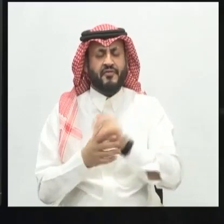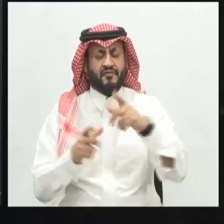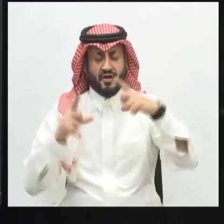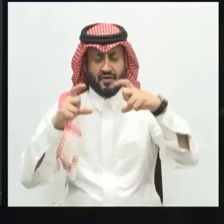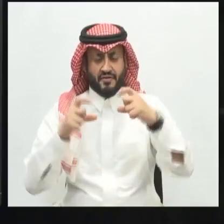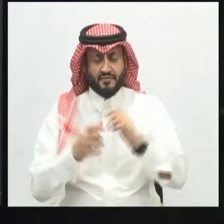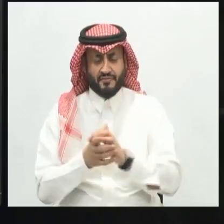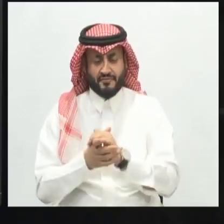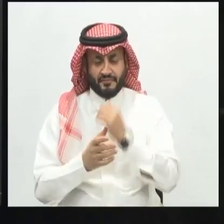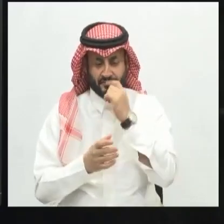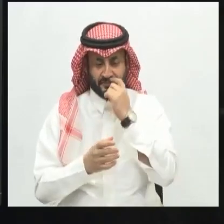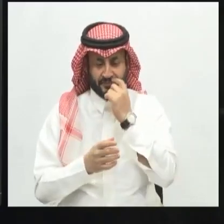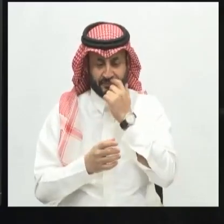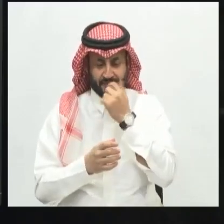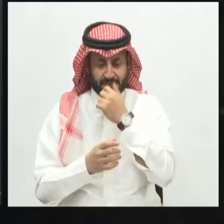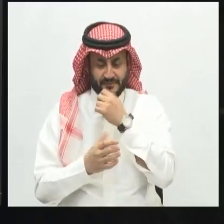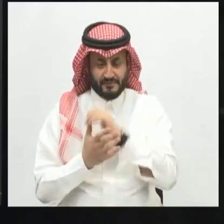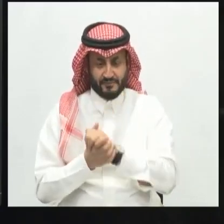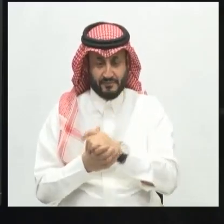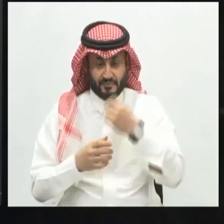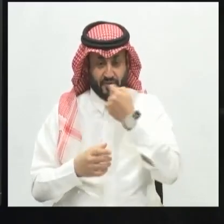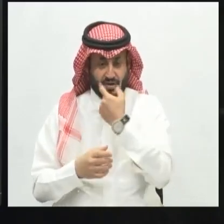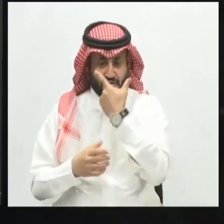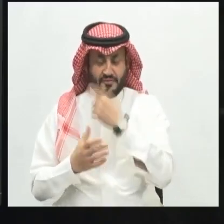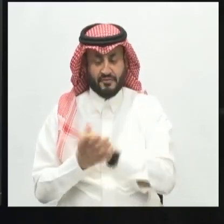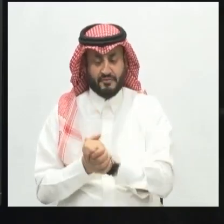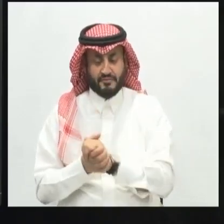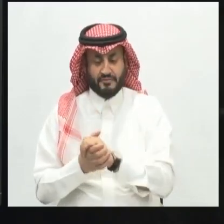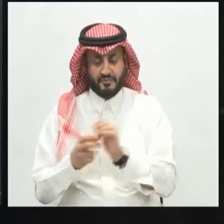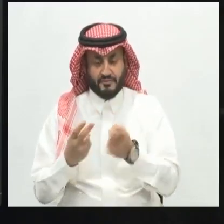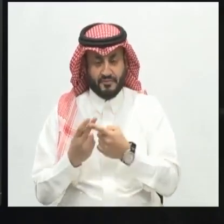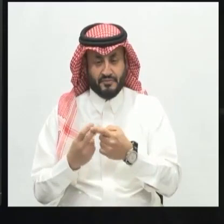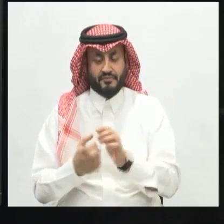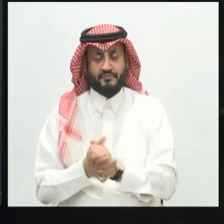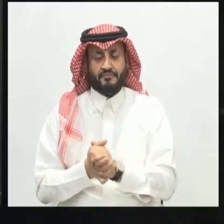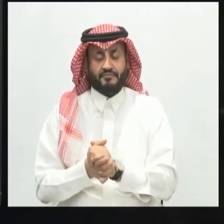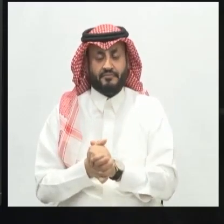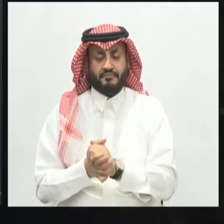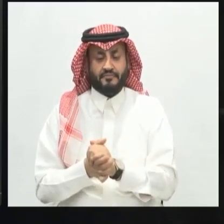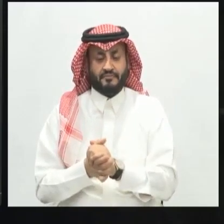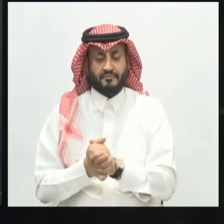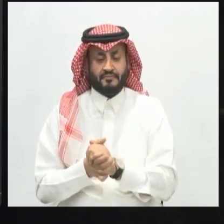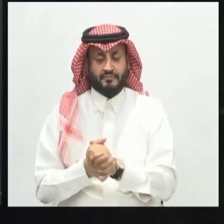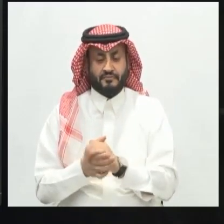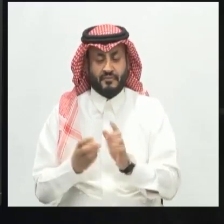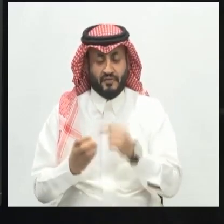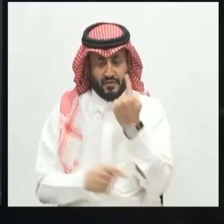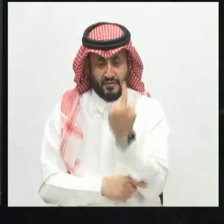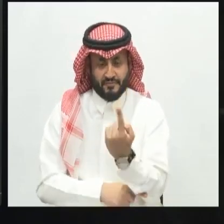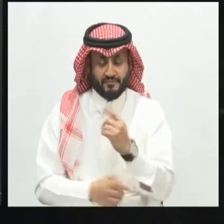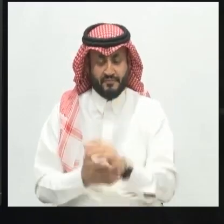الفيديو القادم مثل طلاقه الوجه ايضا التبسم ايضا الاستئذان